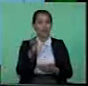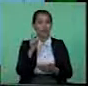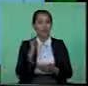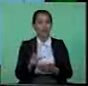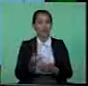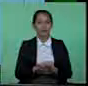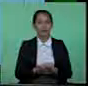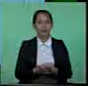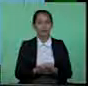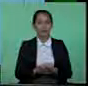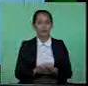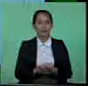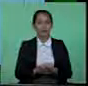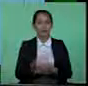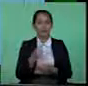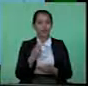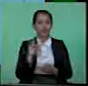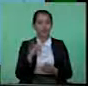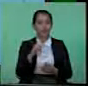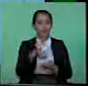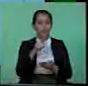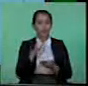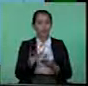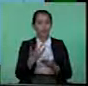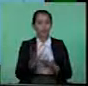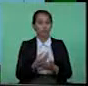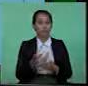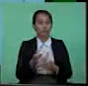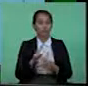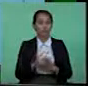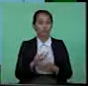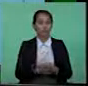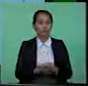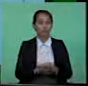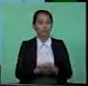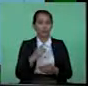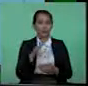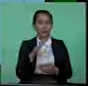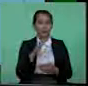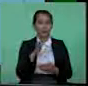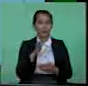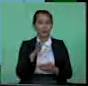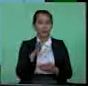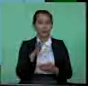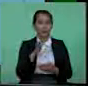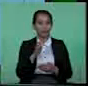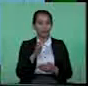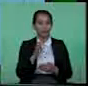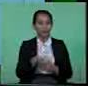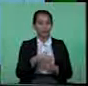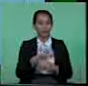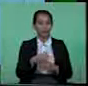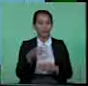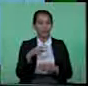ustunda esa bo'luvchi noma'lum. Buni topish uchun esa biz bo'linuvchini bo'linmaga bo'lishimiz